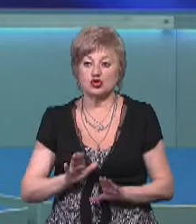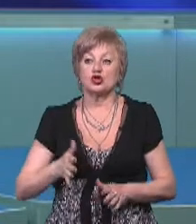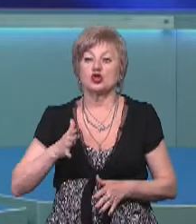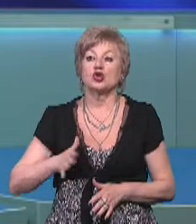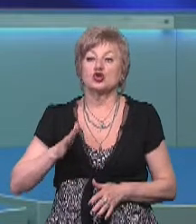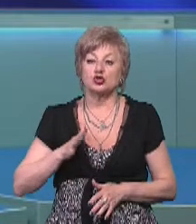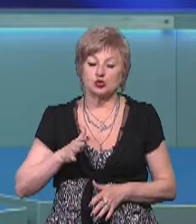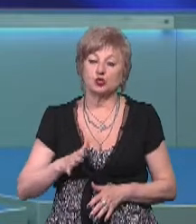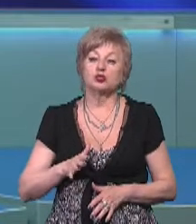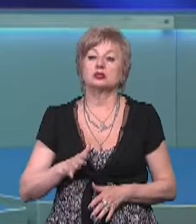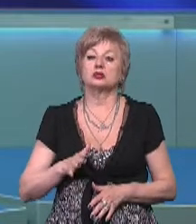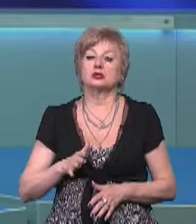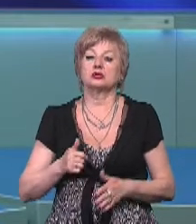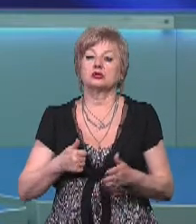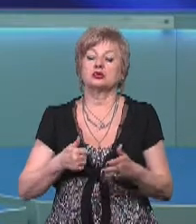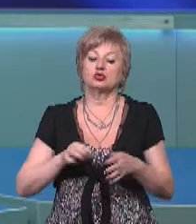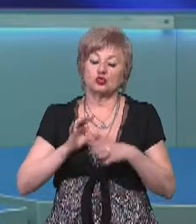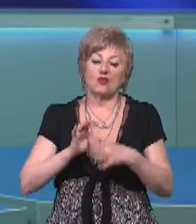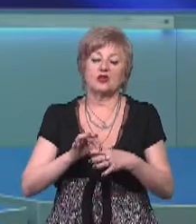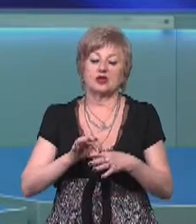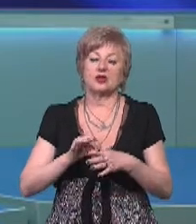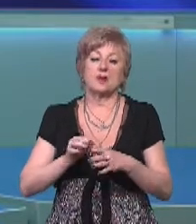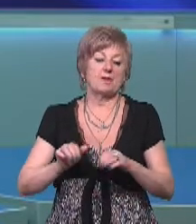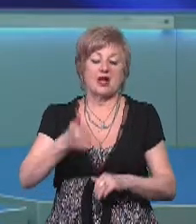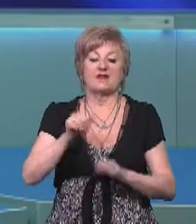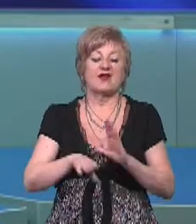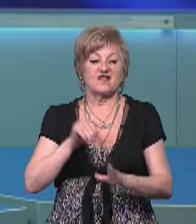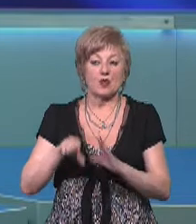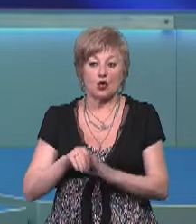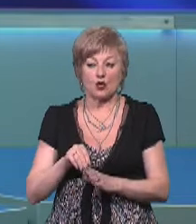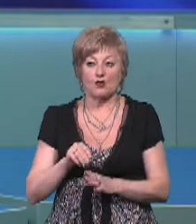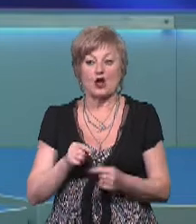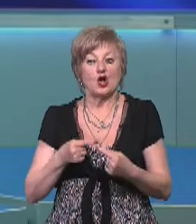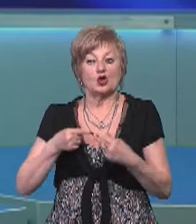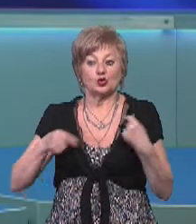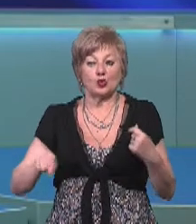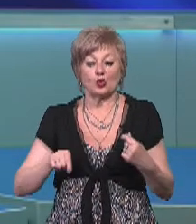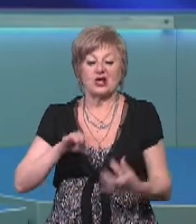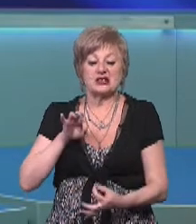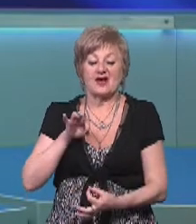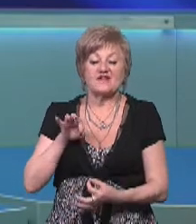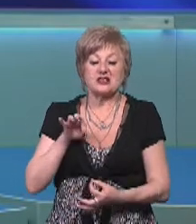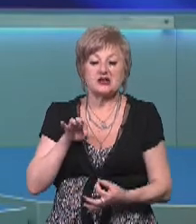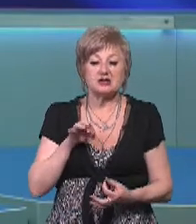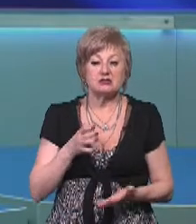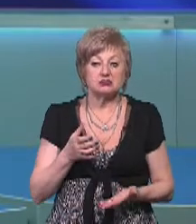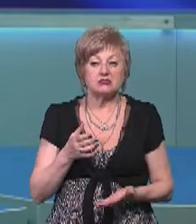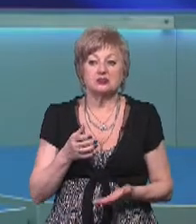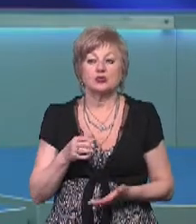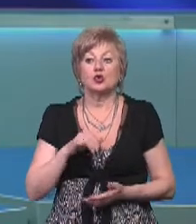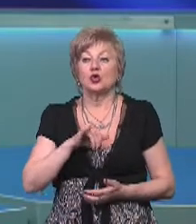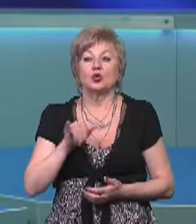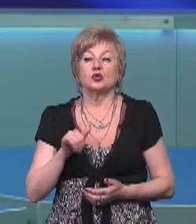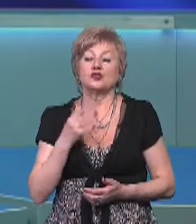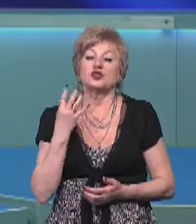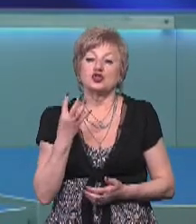очікують саме проведення перших місцевих виборів. Інші, на жаль, зависли через те, що в них